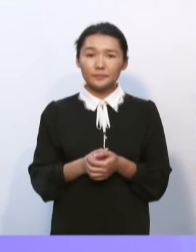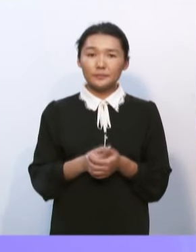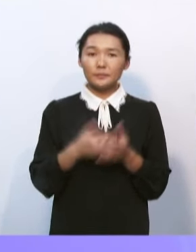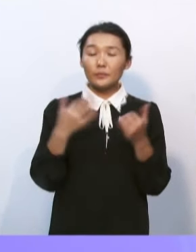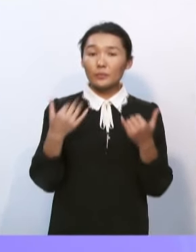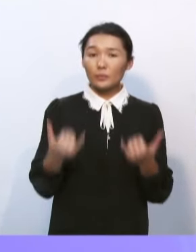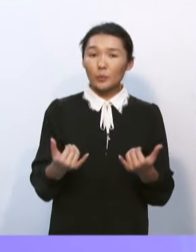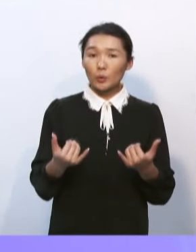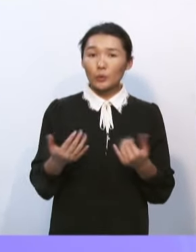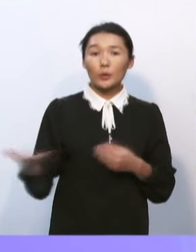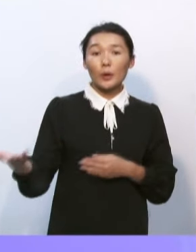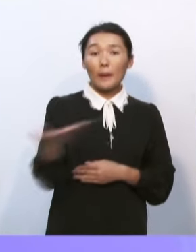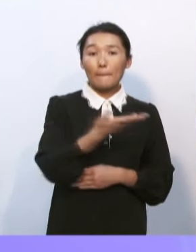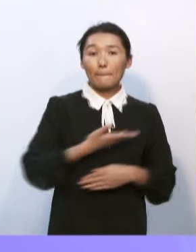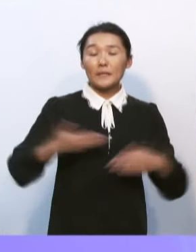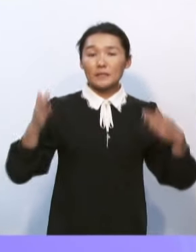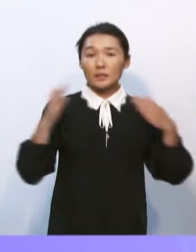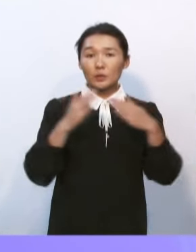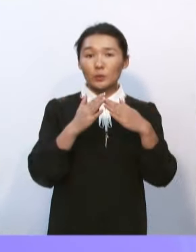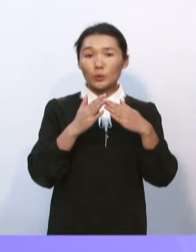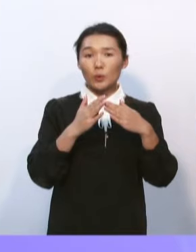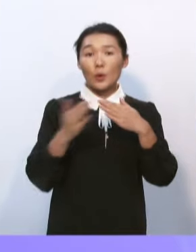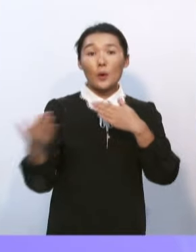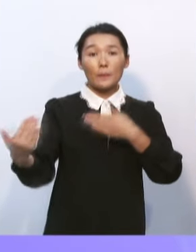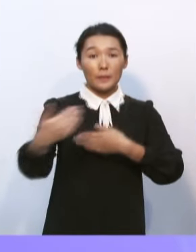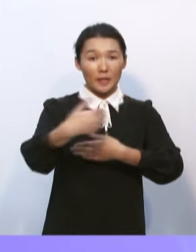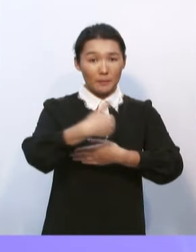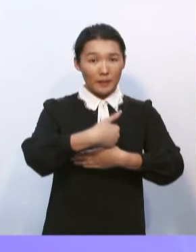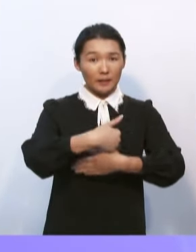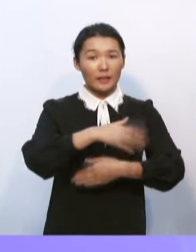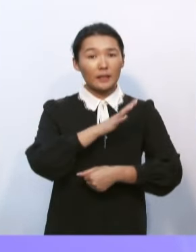Бүгүн биздин үйгө меймандар келишти.